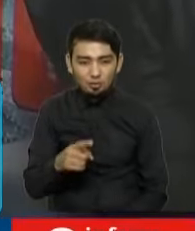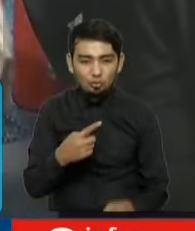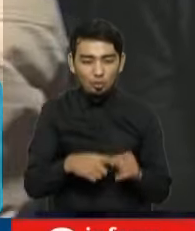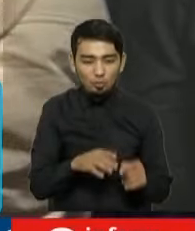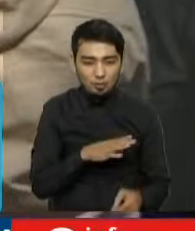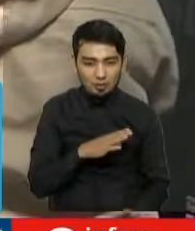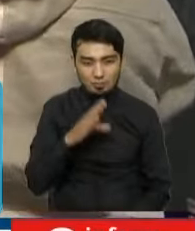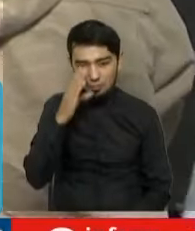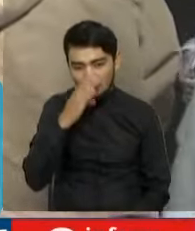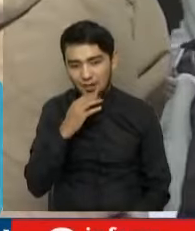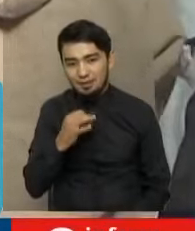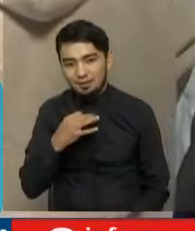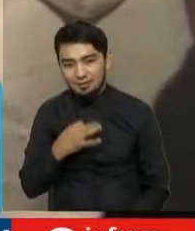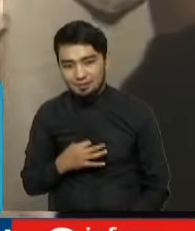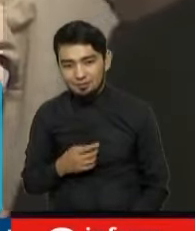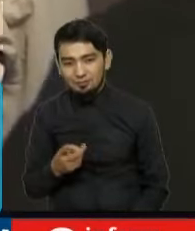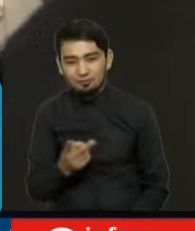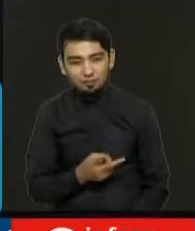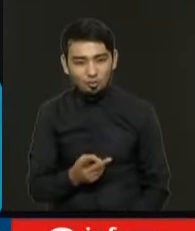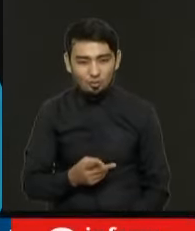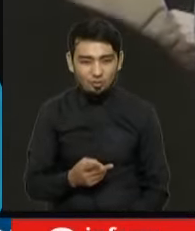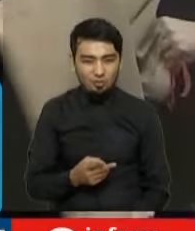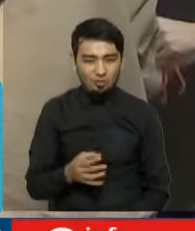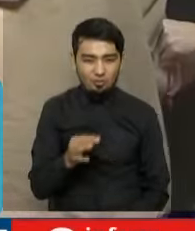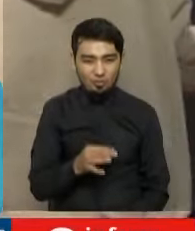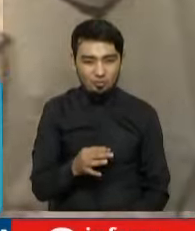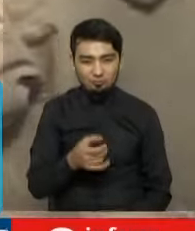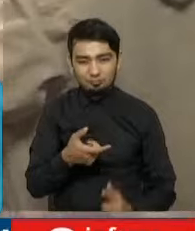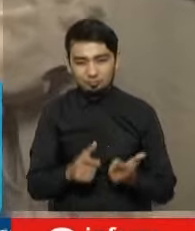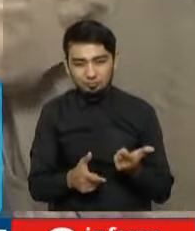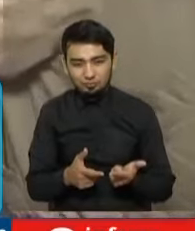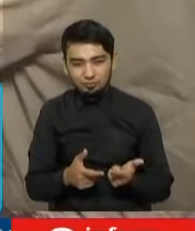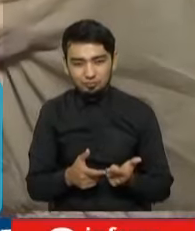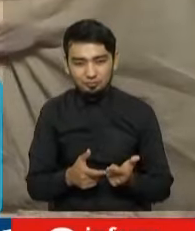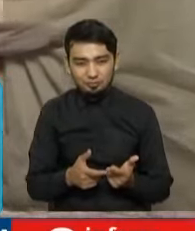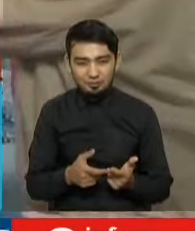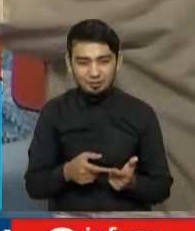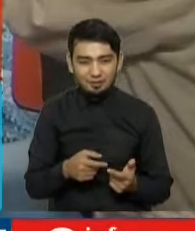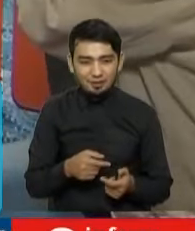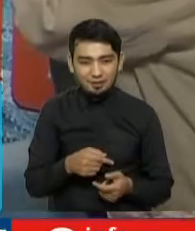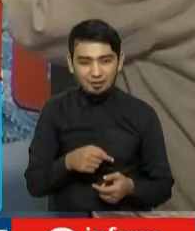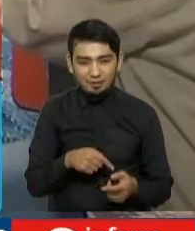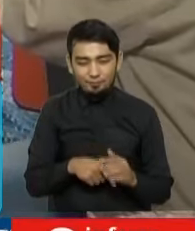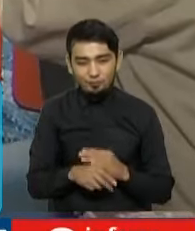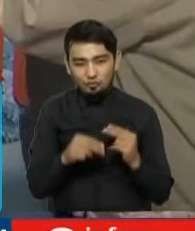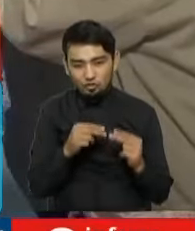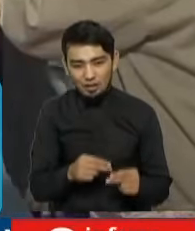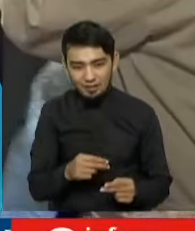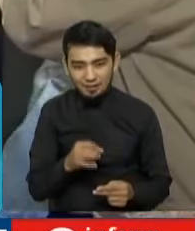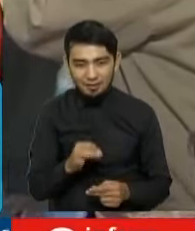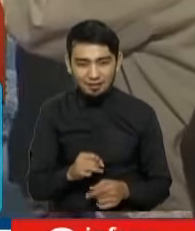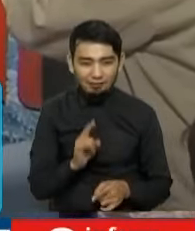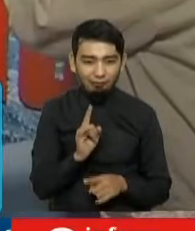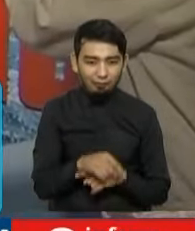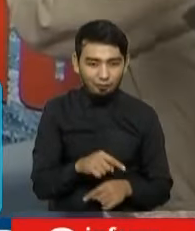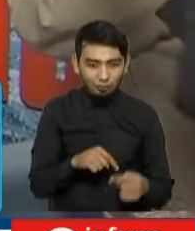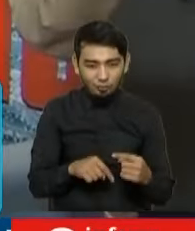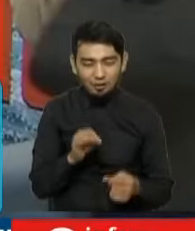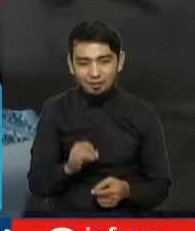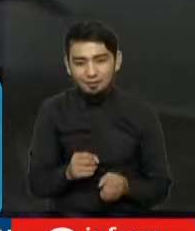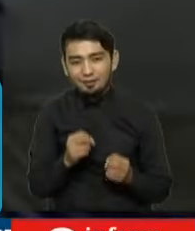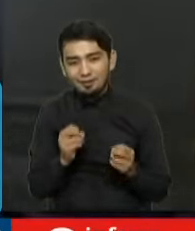äke men balanın ikeuinin arasındagı nağız ap, aynalasındagı nağız adal, nağız alayak adamdardı